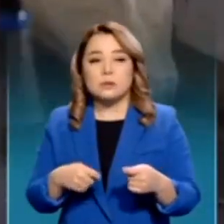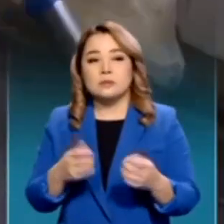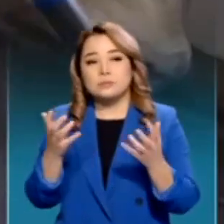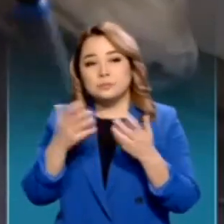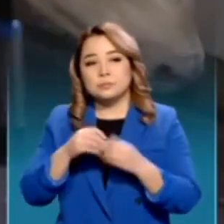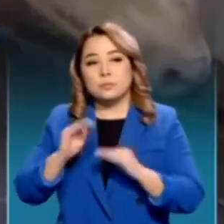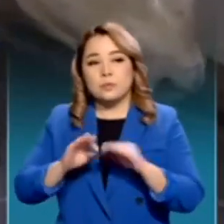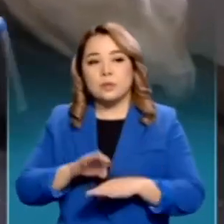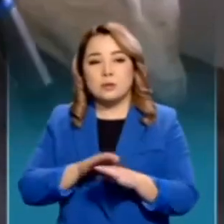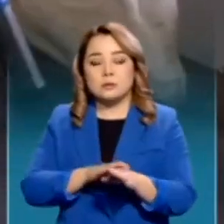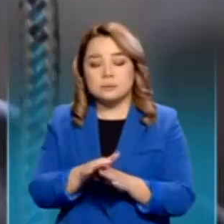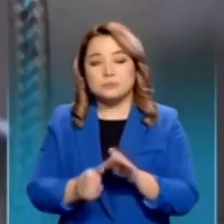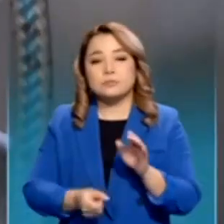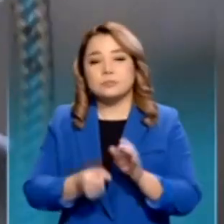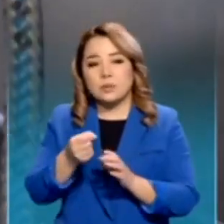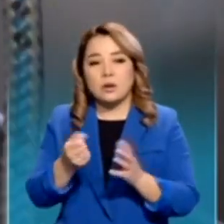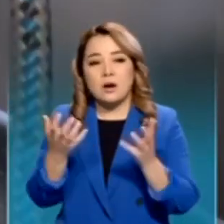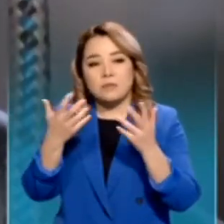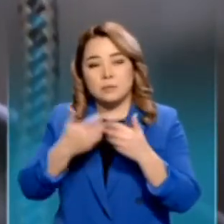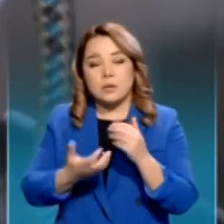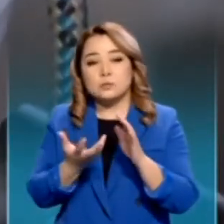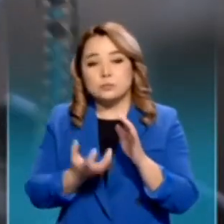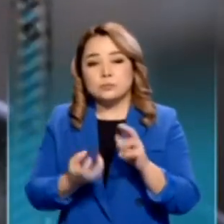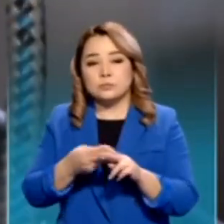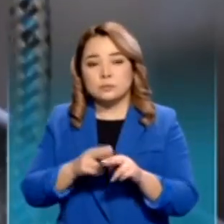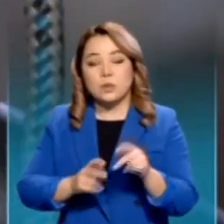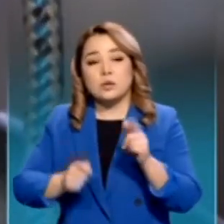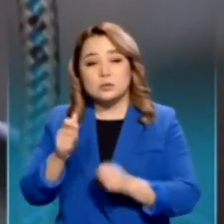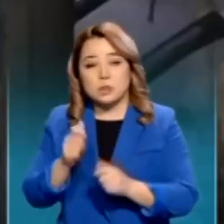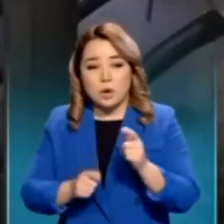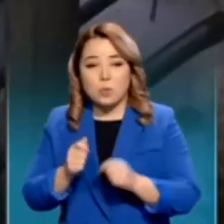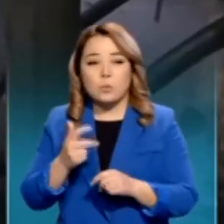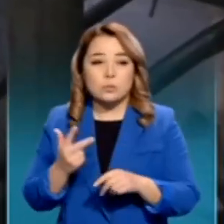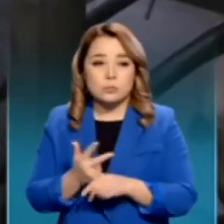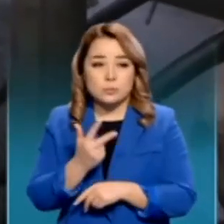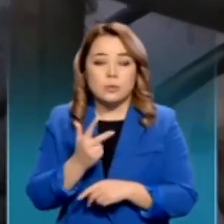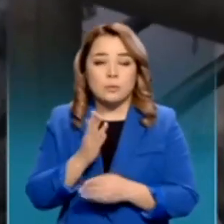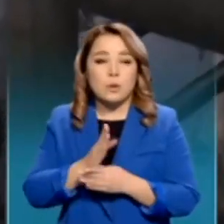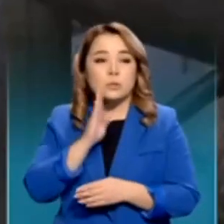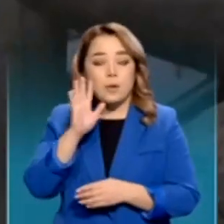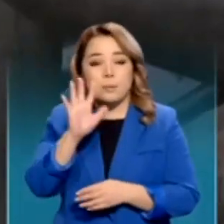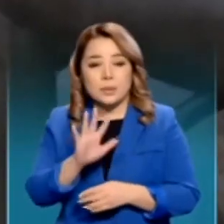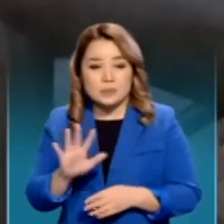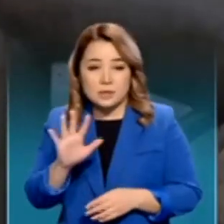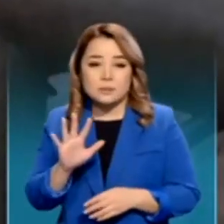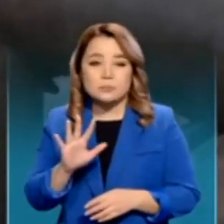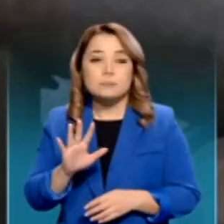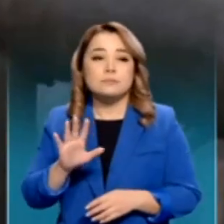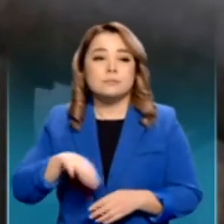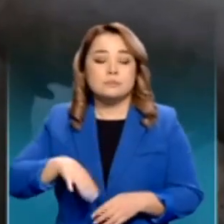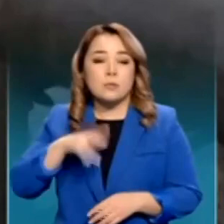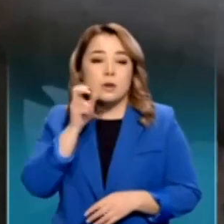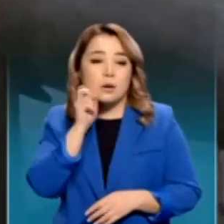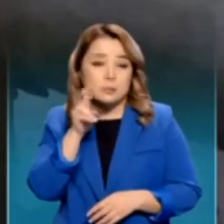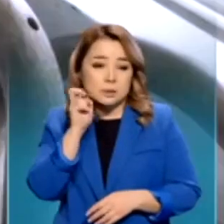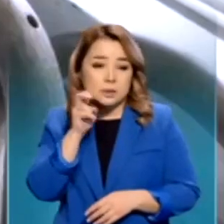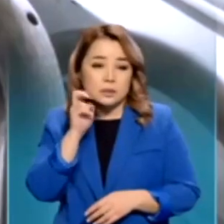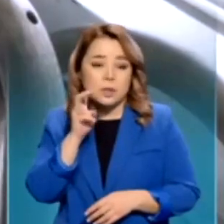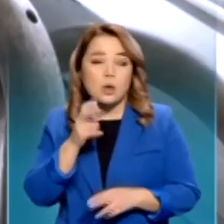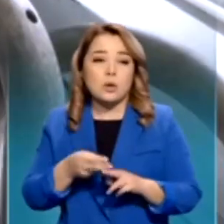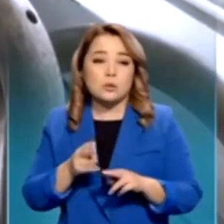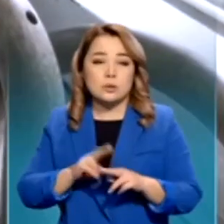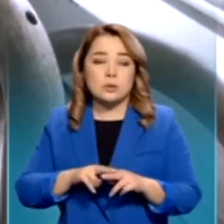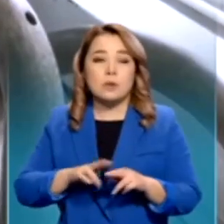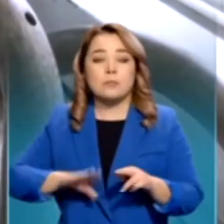Аппараттарды осылай саламыз. Үш рет сауамыз. Таңертең сағат 5-те. Сосын сағат обедте сол ферма.